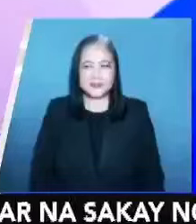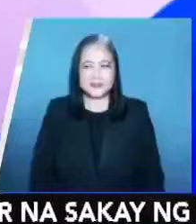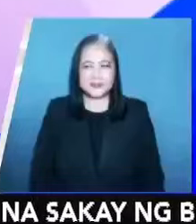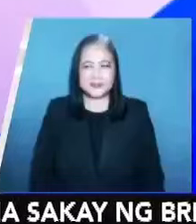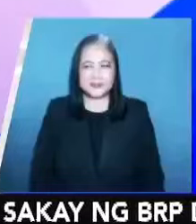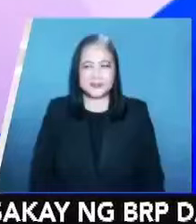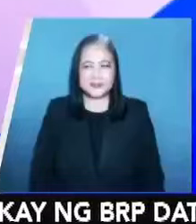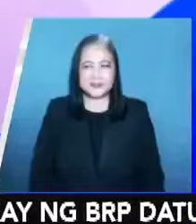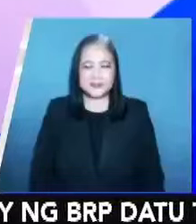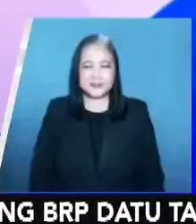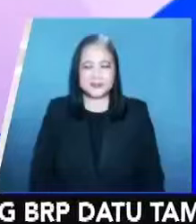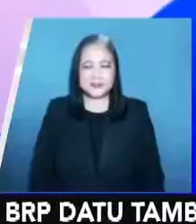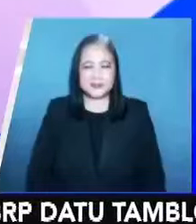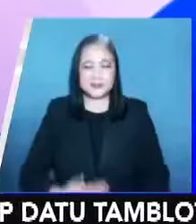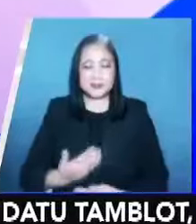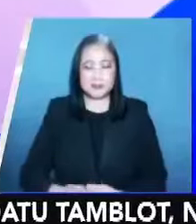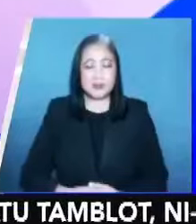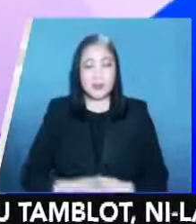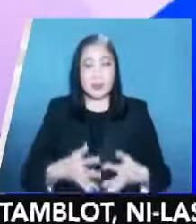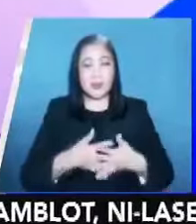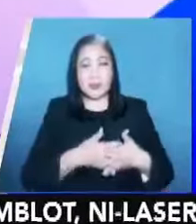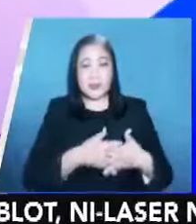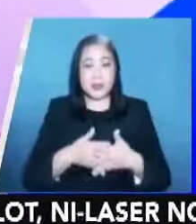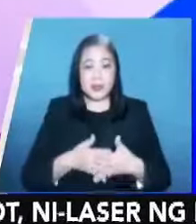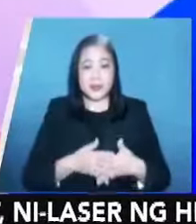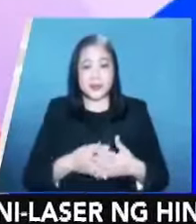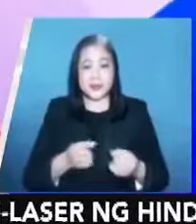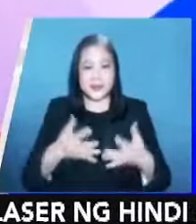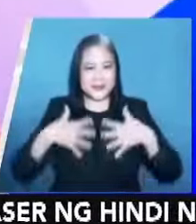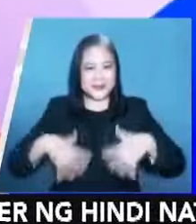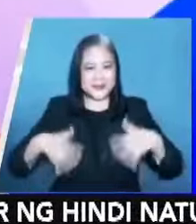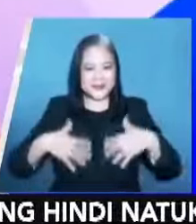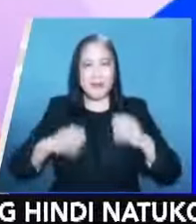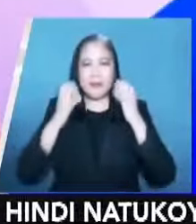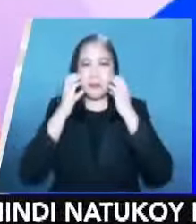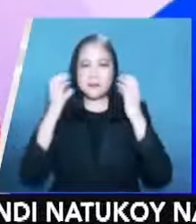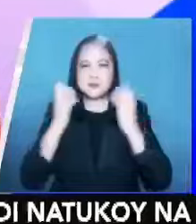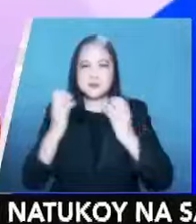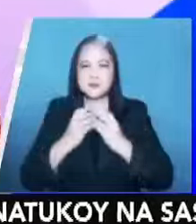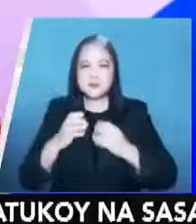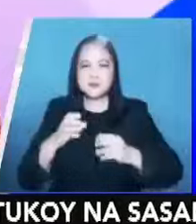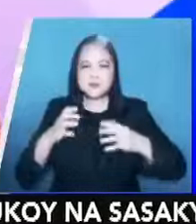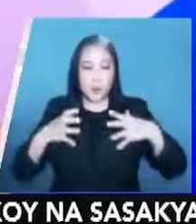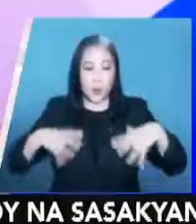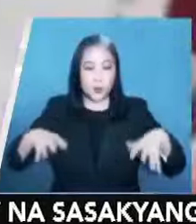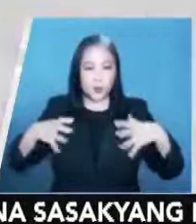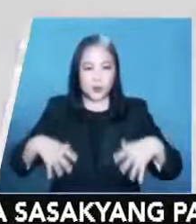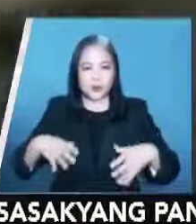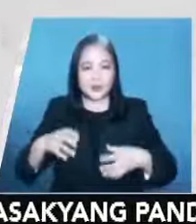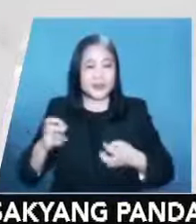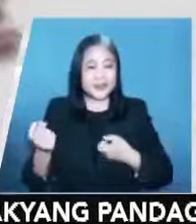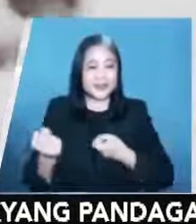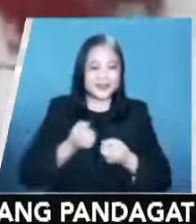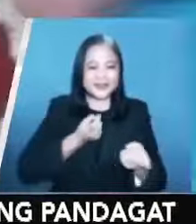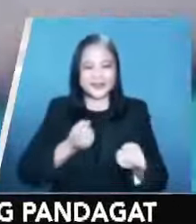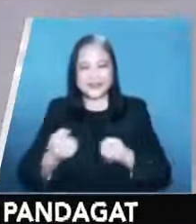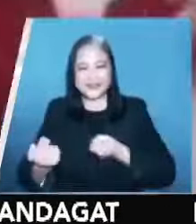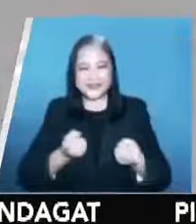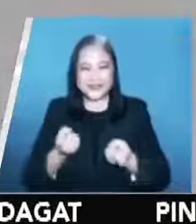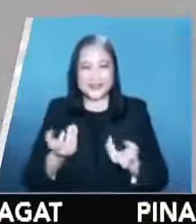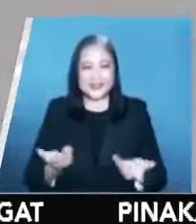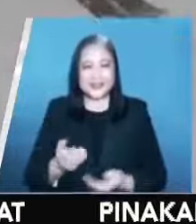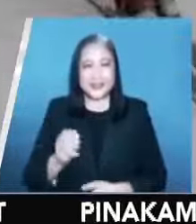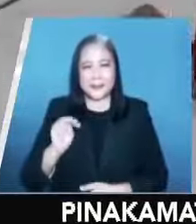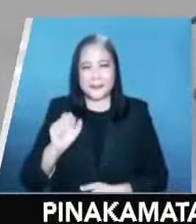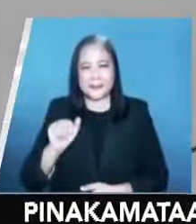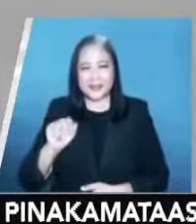Sa Amerika, daan-daan nakabihis ng Santa Claus ang nag-ski. Ginawa po yan sa Sunday River Ski Resort sa Maine. Pero hindi lang